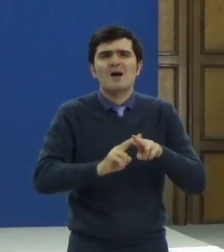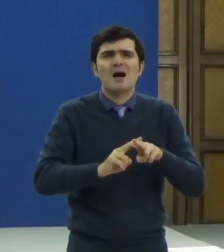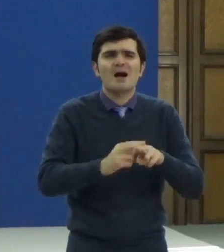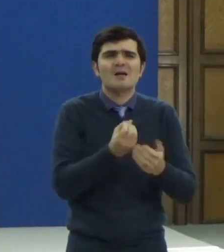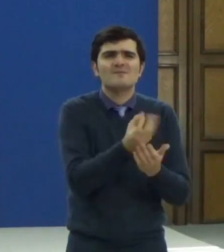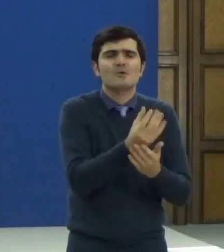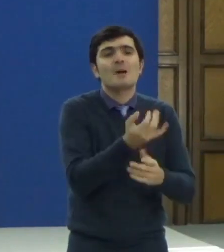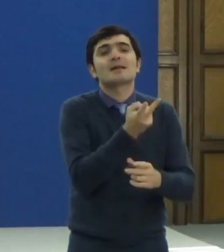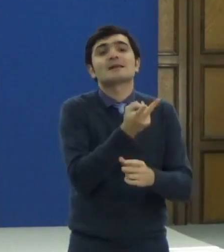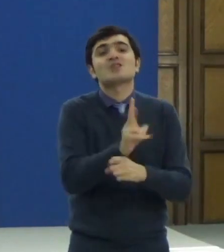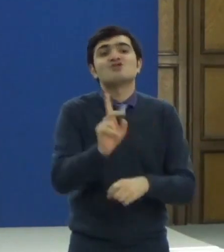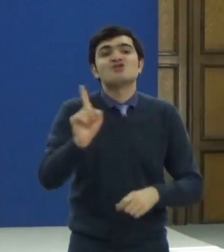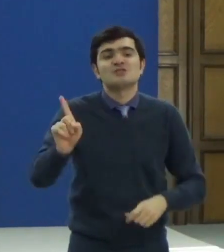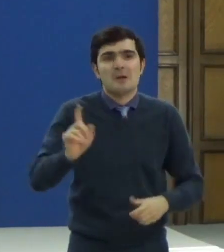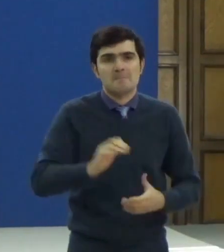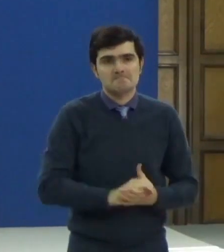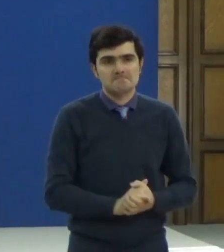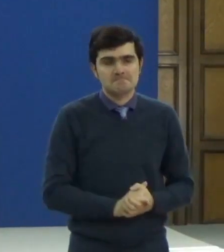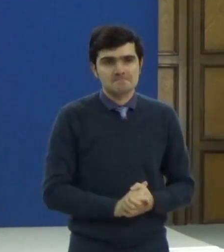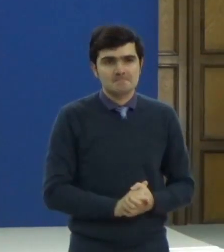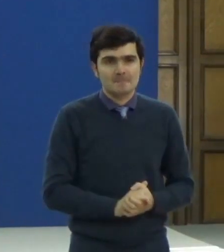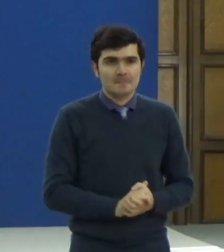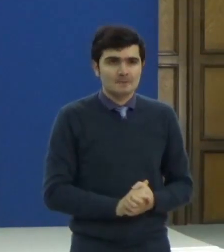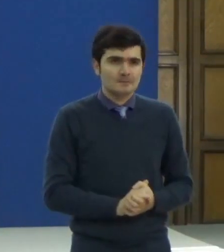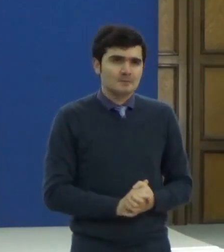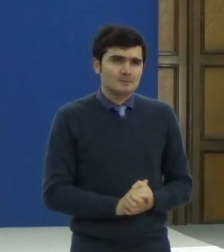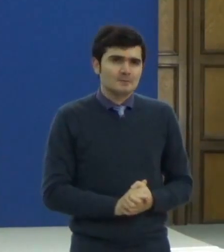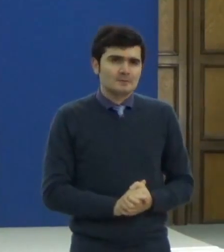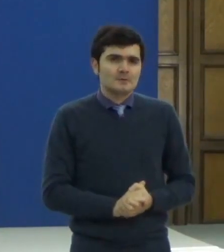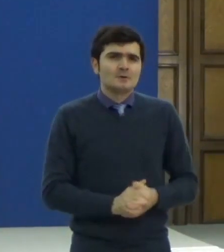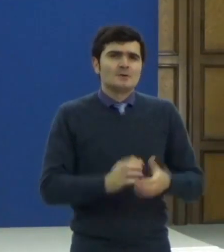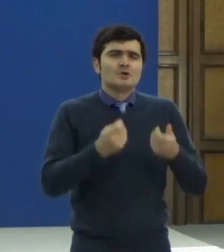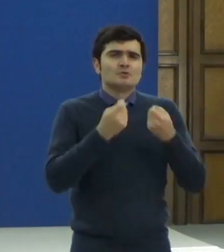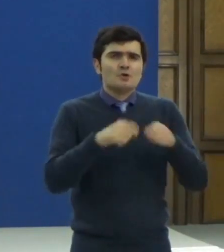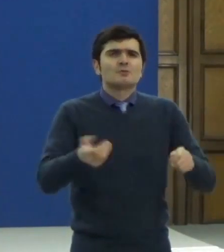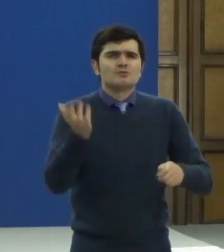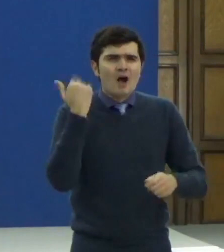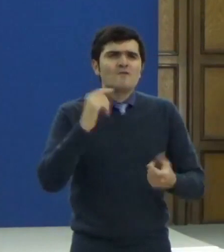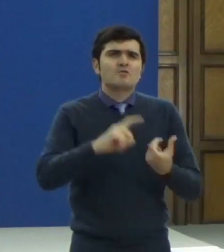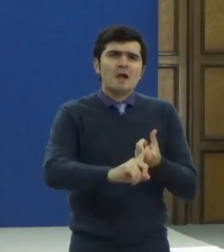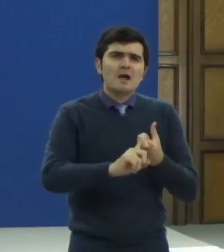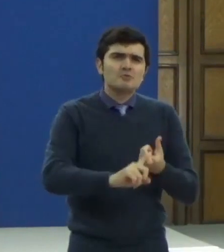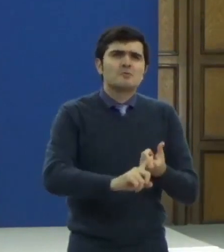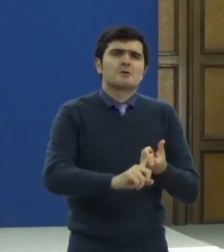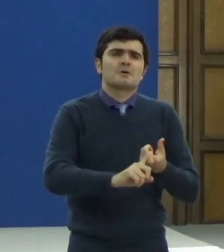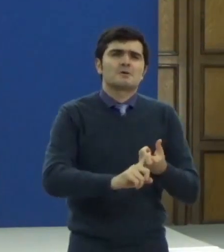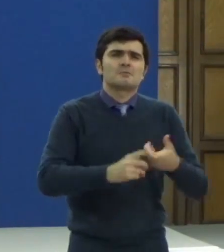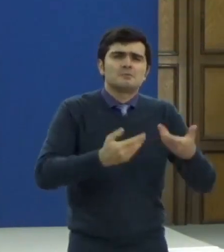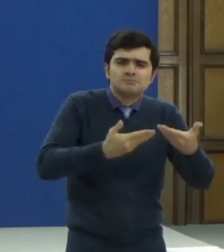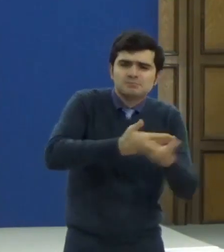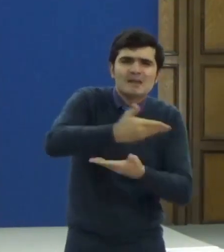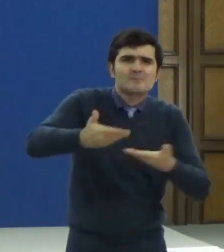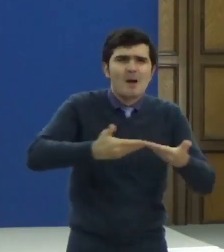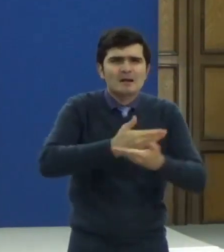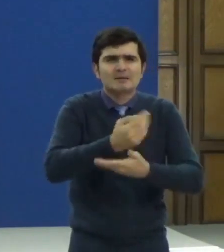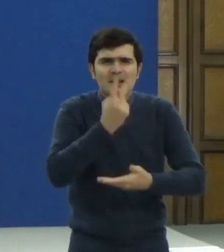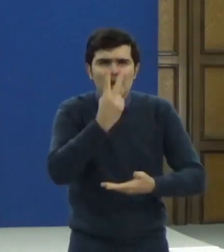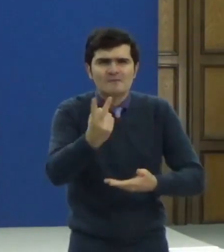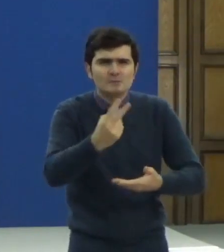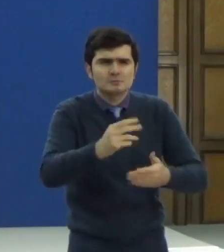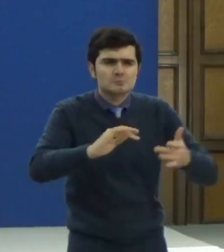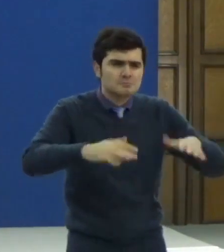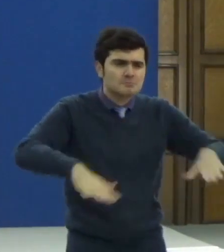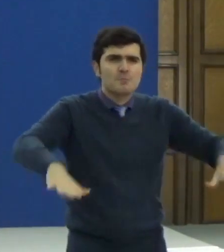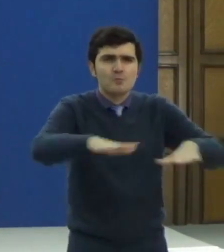informare eronată pe tot ceea ce a ținut de dezbaterile în spațiul public.